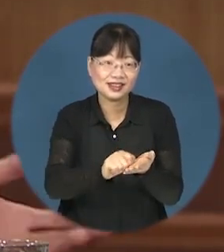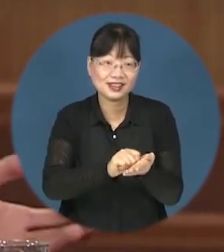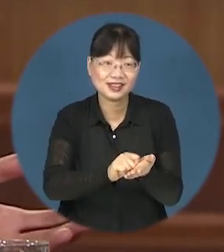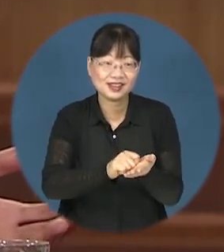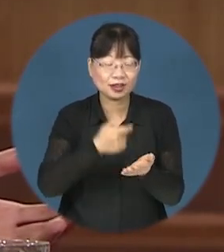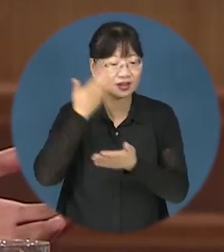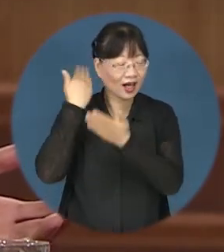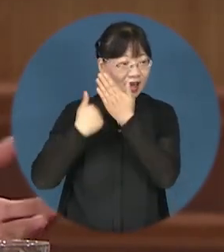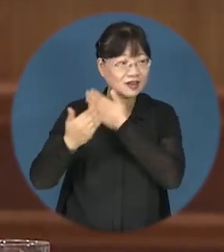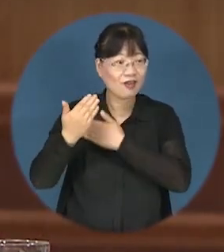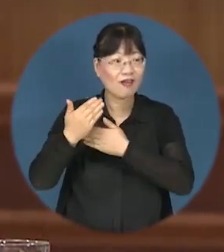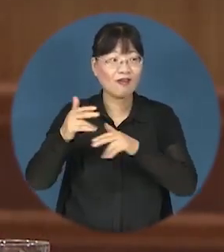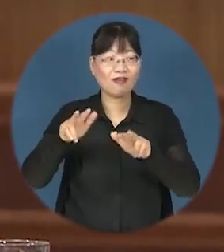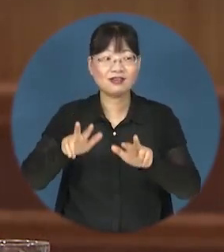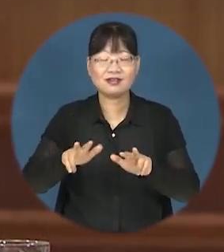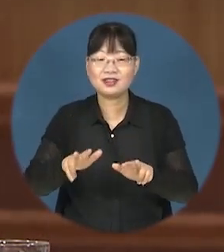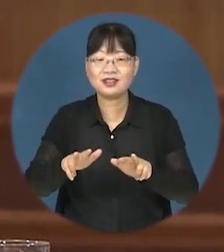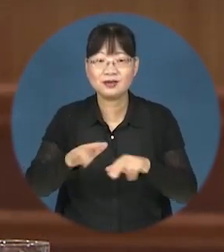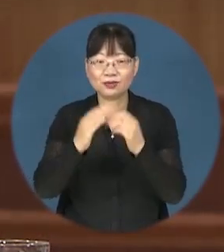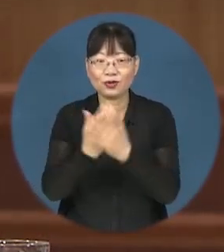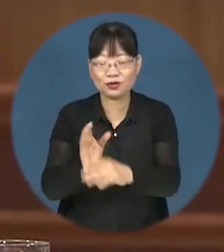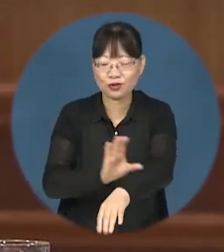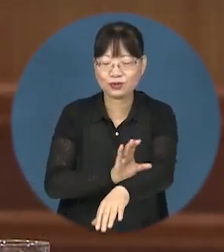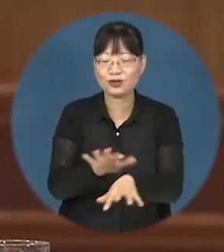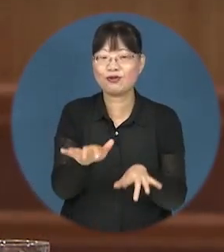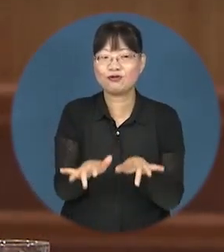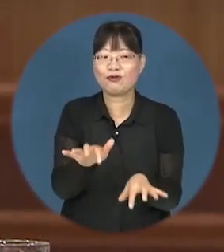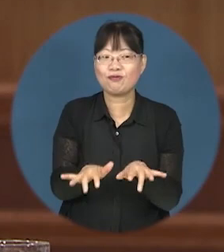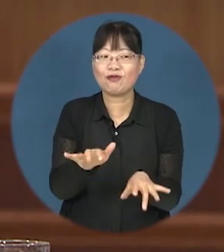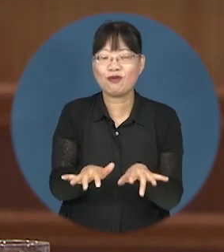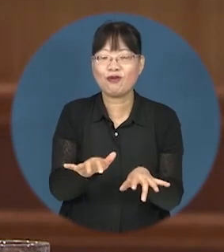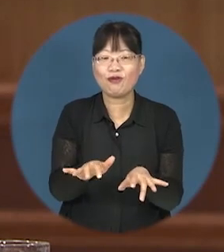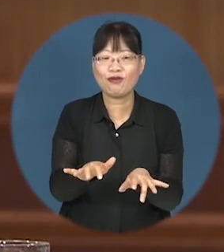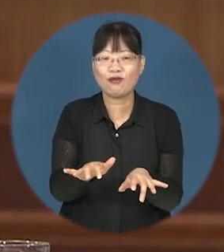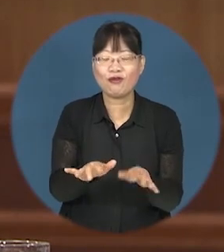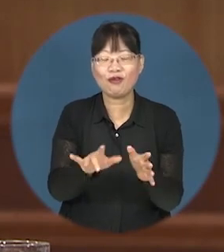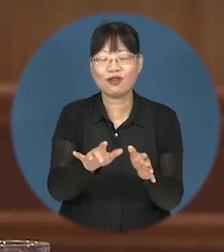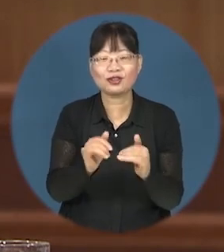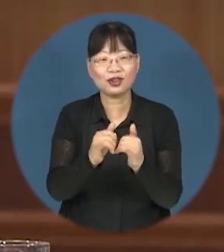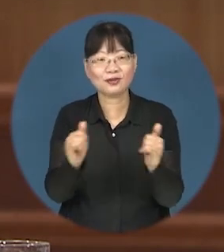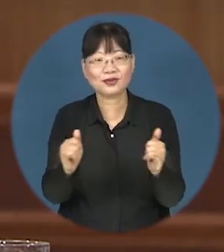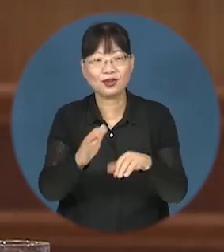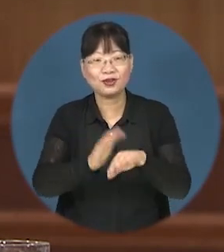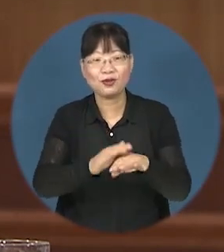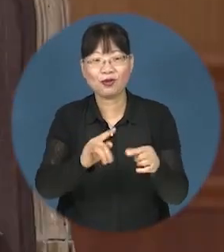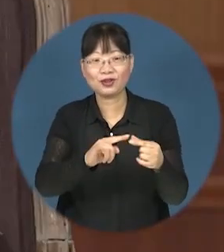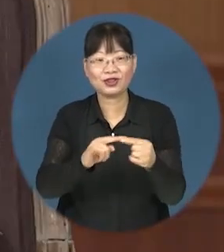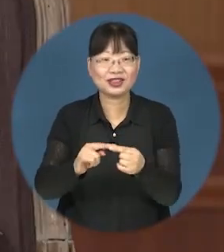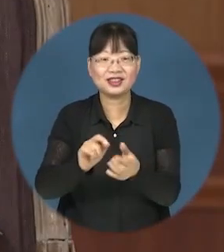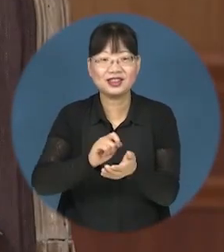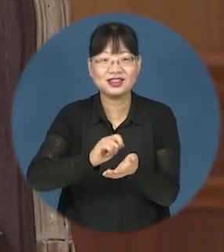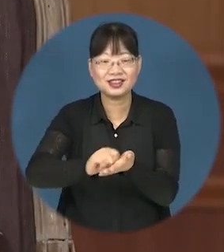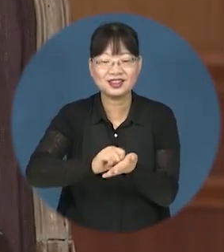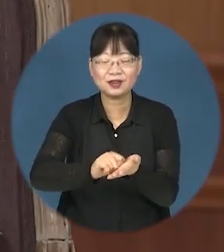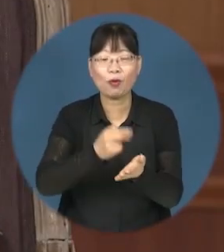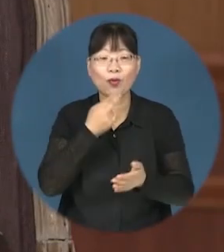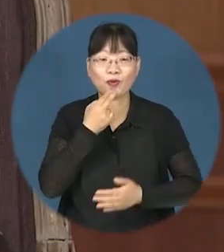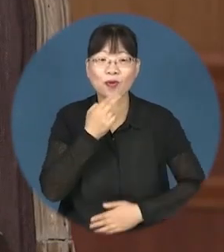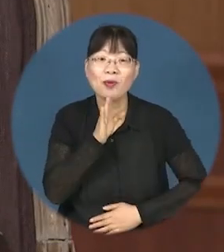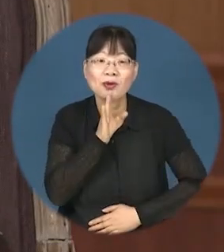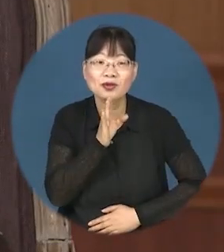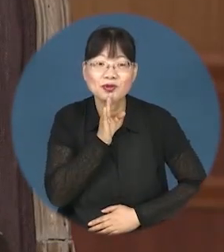게 과거라면 4 요즘은 첨부 컴퓨터 자판 치고 그 점점 사람들이 손 것이 안 쓰잖아요 때 해봤습니다